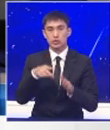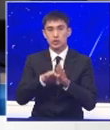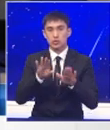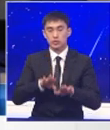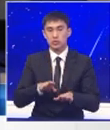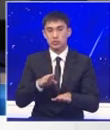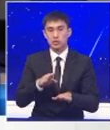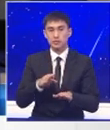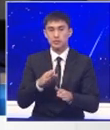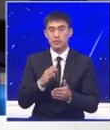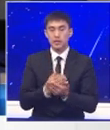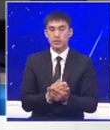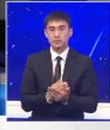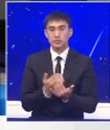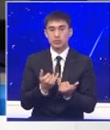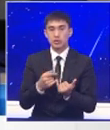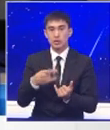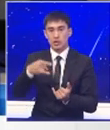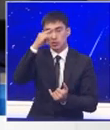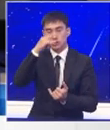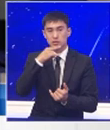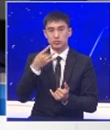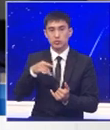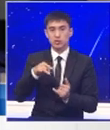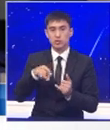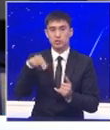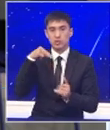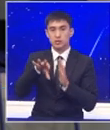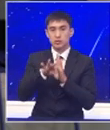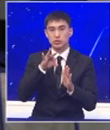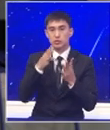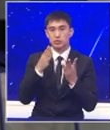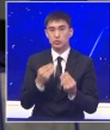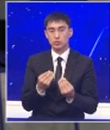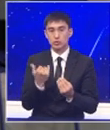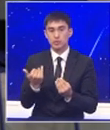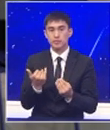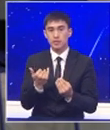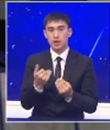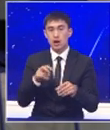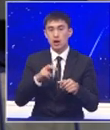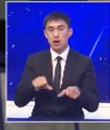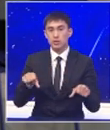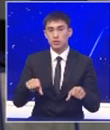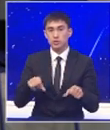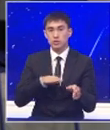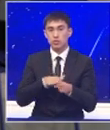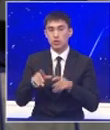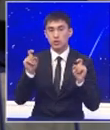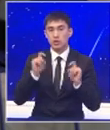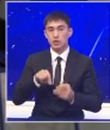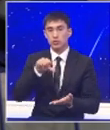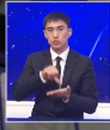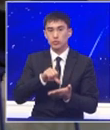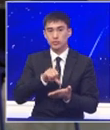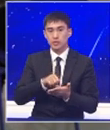бар. Бүгінгі күні Қазақстан Республикасы президентінің кезектен тыс сайлауына комиссия мүшелері толық келді.